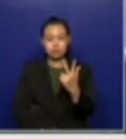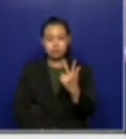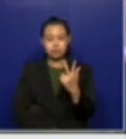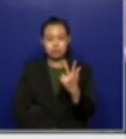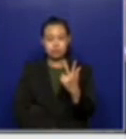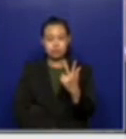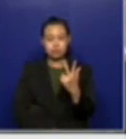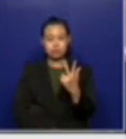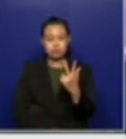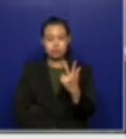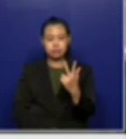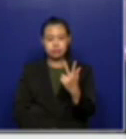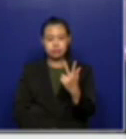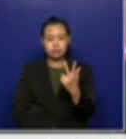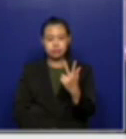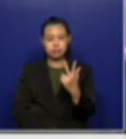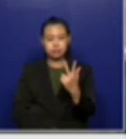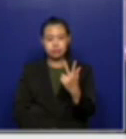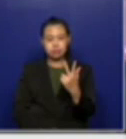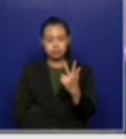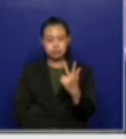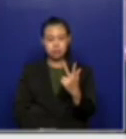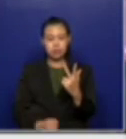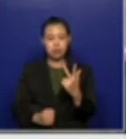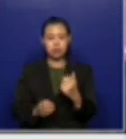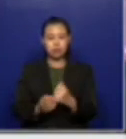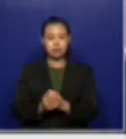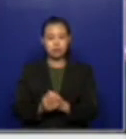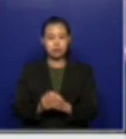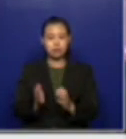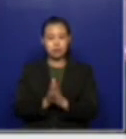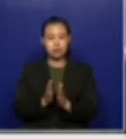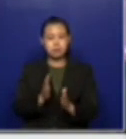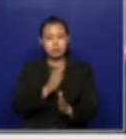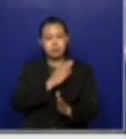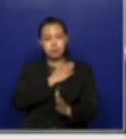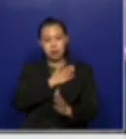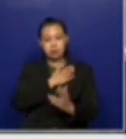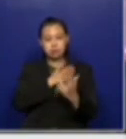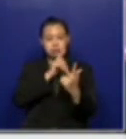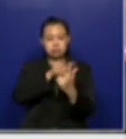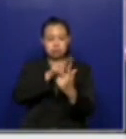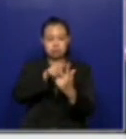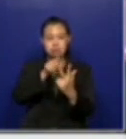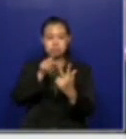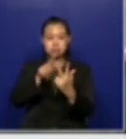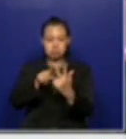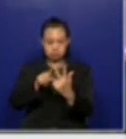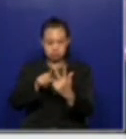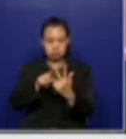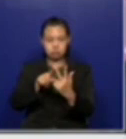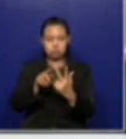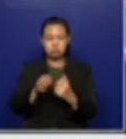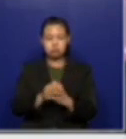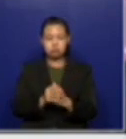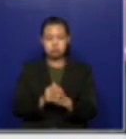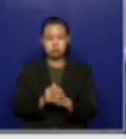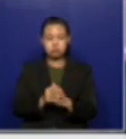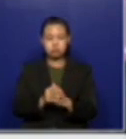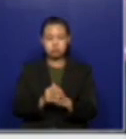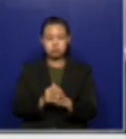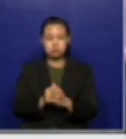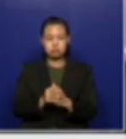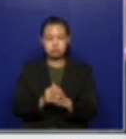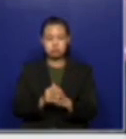คือเป็นชั้นพรหมทั้ง3รูปคือพระพรหมสิทธิ์วัดสะเกษพระพรหมดิลกวัดสามพย